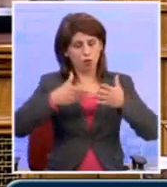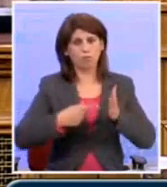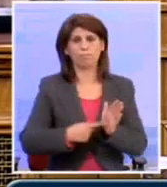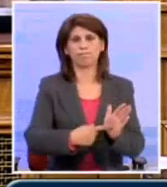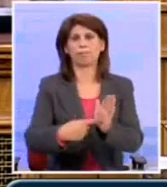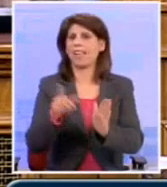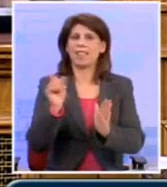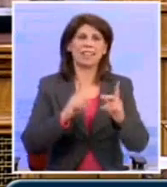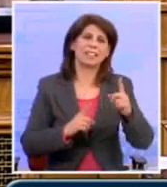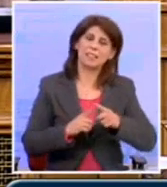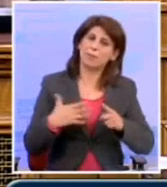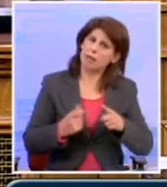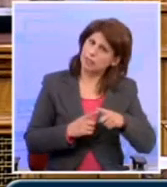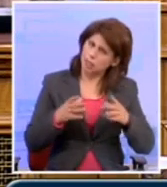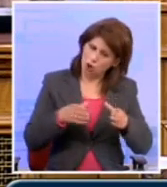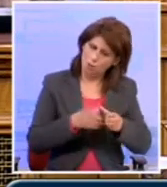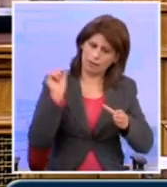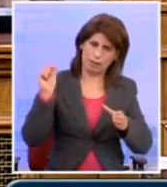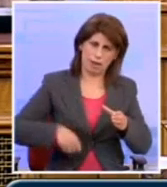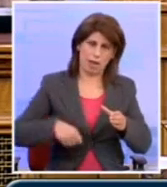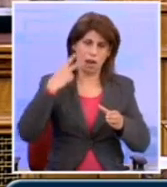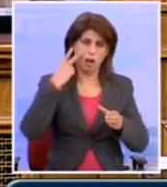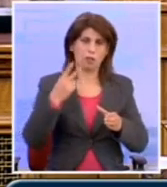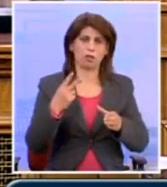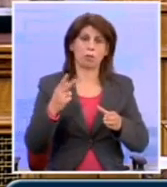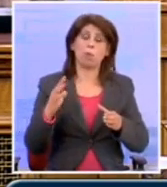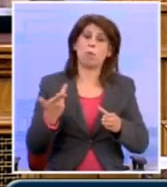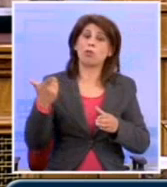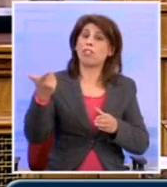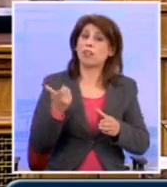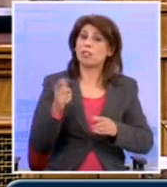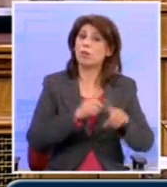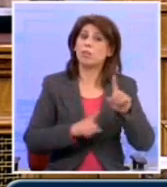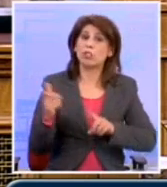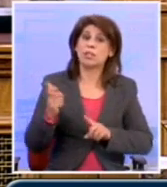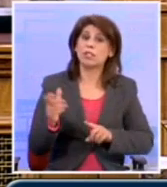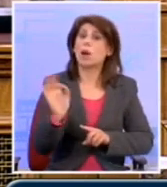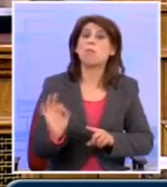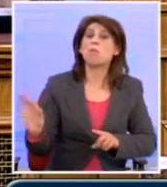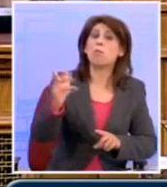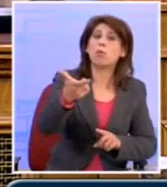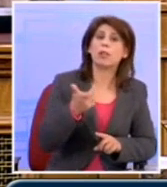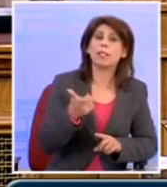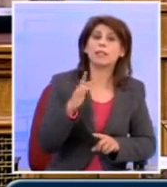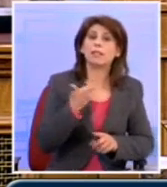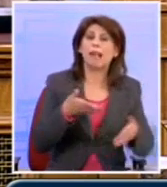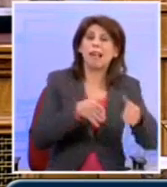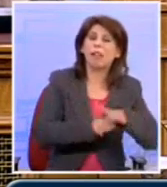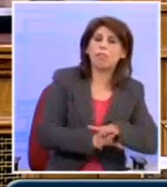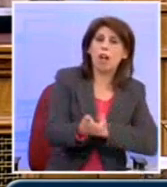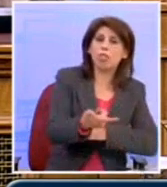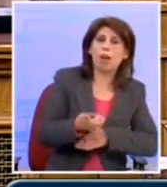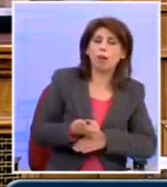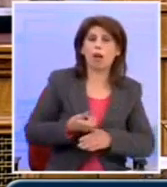μια τεχνική. Υπάρχει το τεχνικό κομμάτι. Να δούμε πότε δανείστηκε, ποιος δανείστηκε, από πού δανείστηκε. Ποια ήταν τα κρυφά δάνεια μέσα